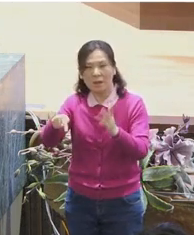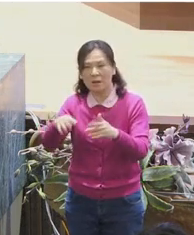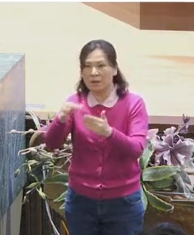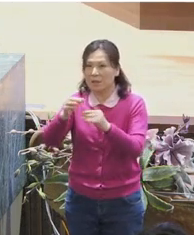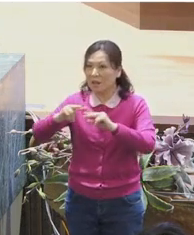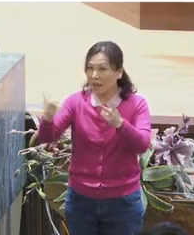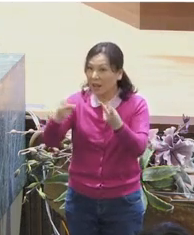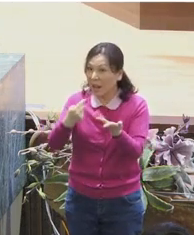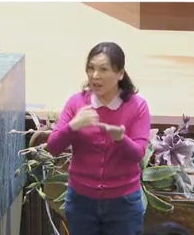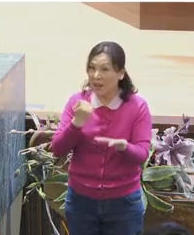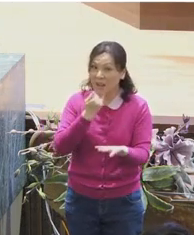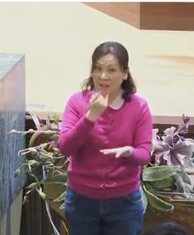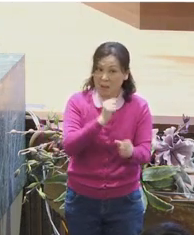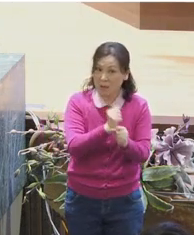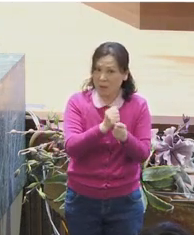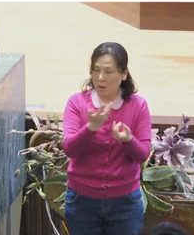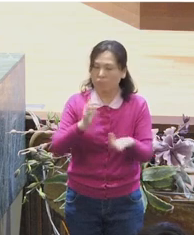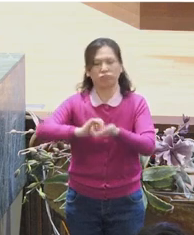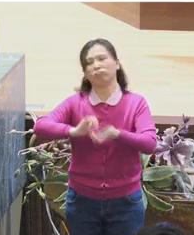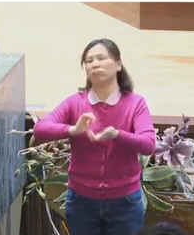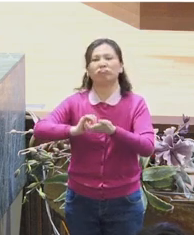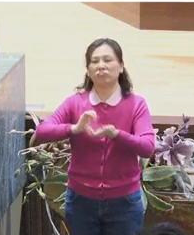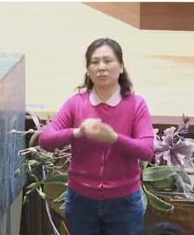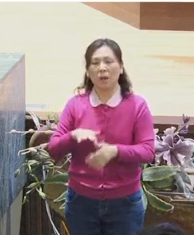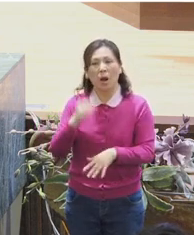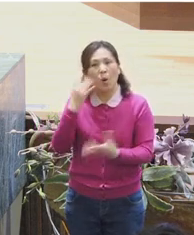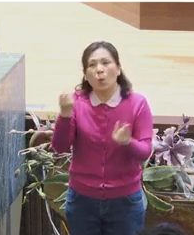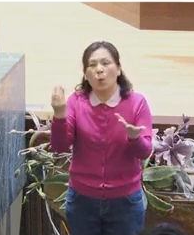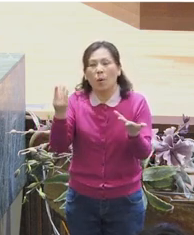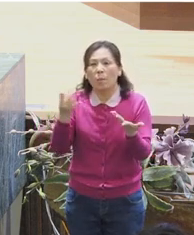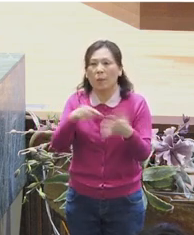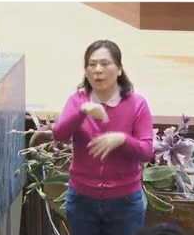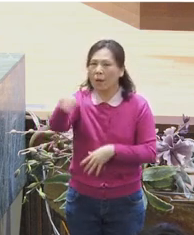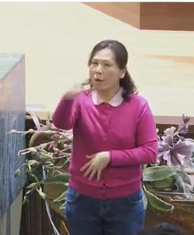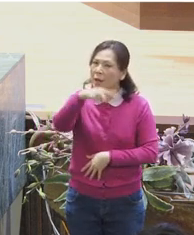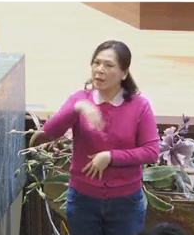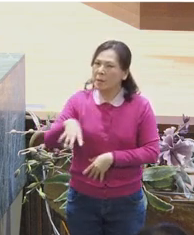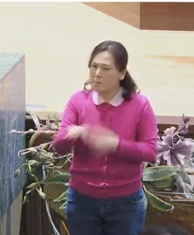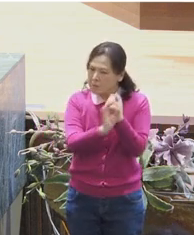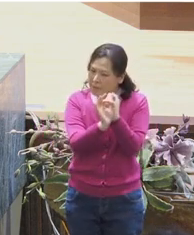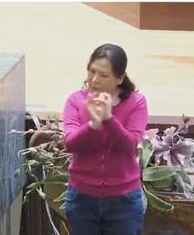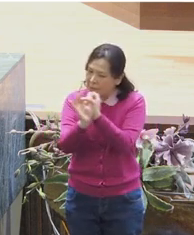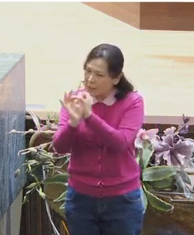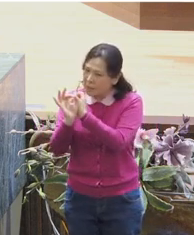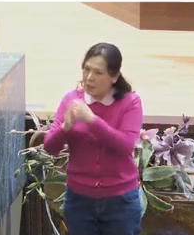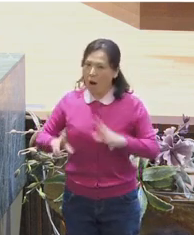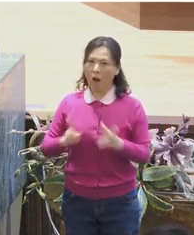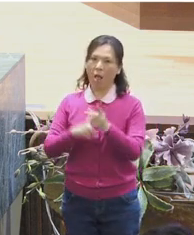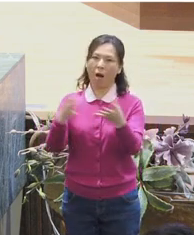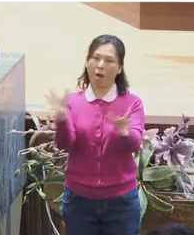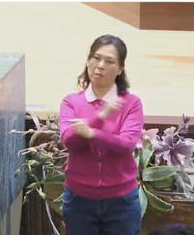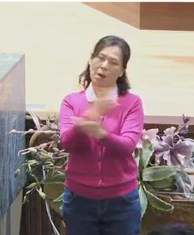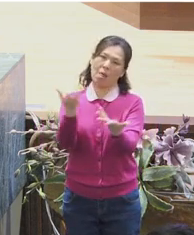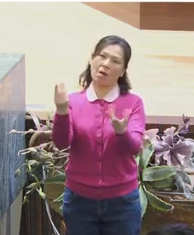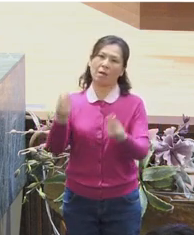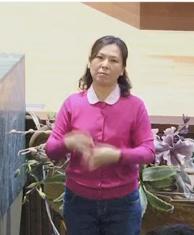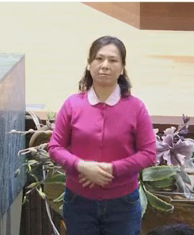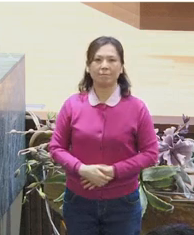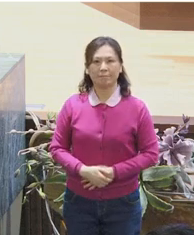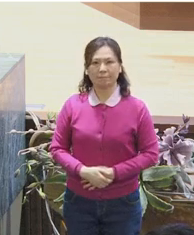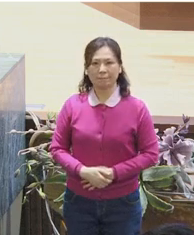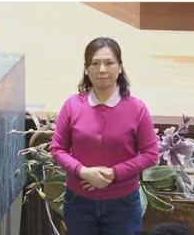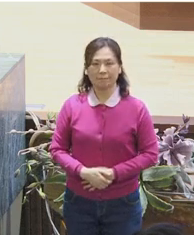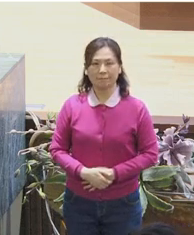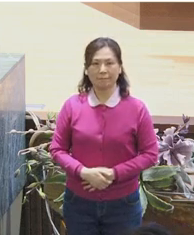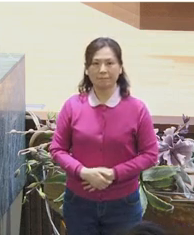才值得发起，不然的话，那就是丧失了刚刚讲到任何人都可以探索的这种基本的精神。 好，